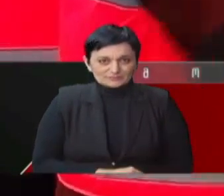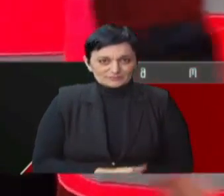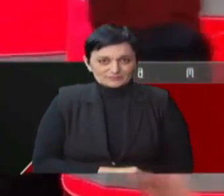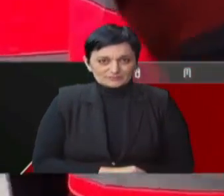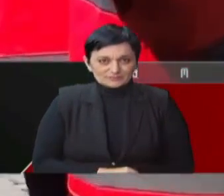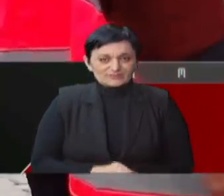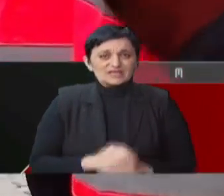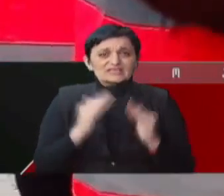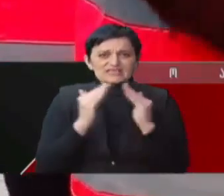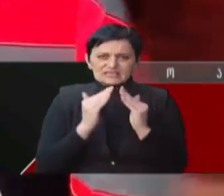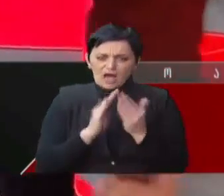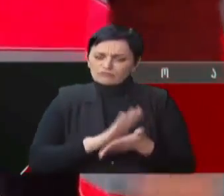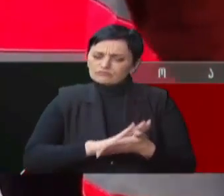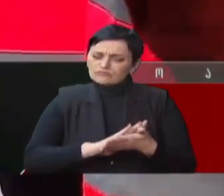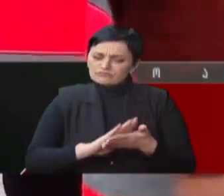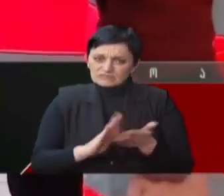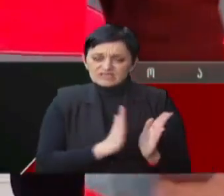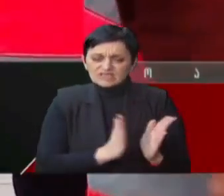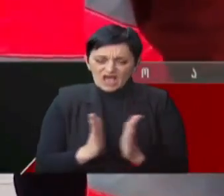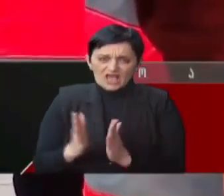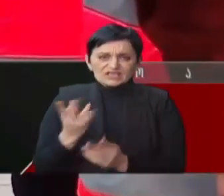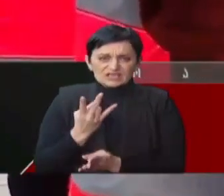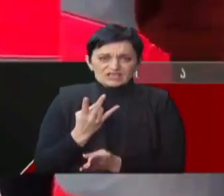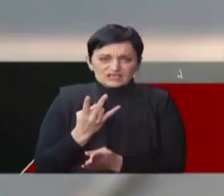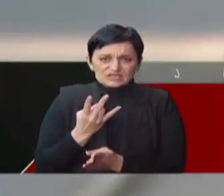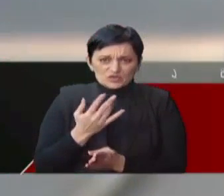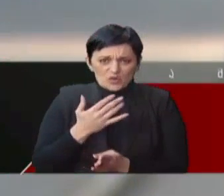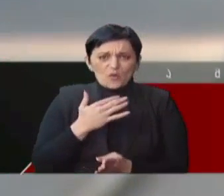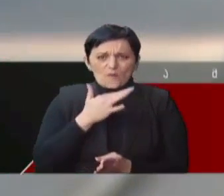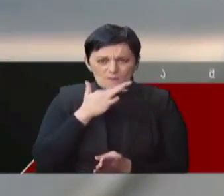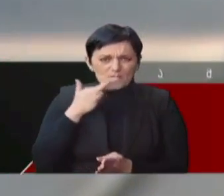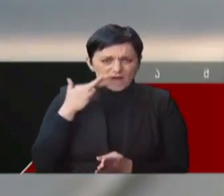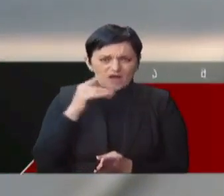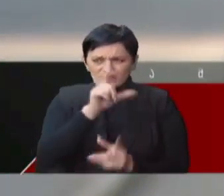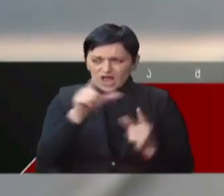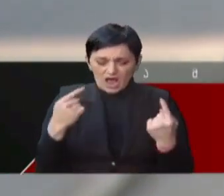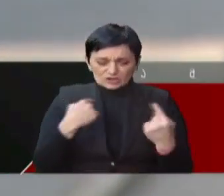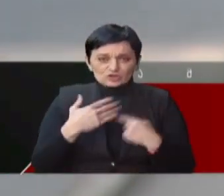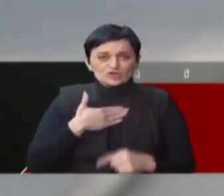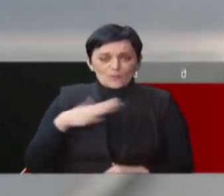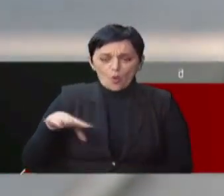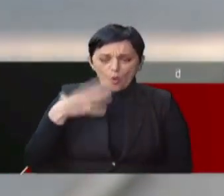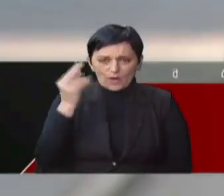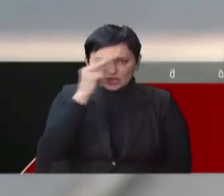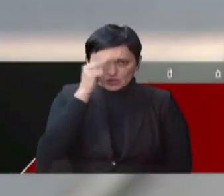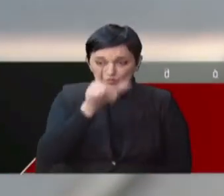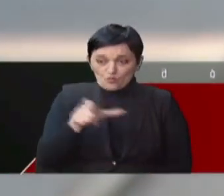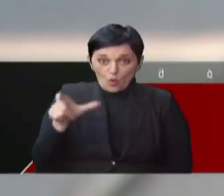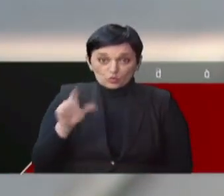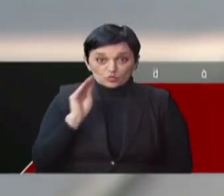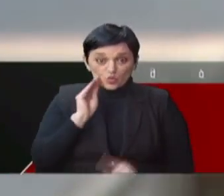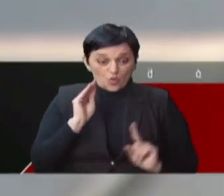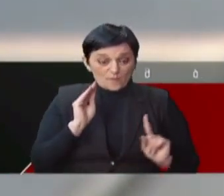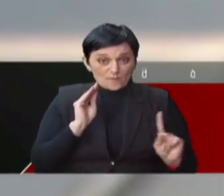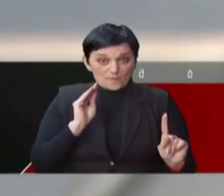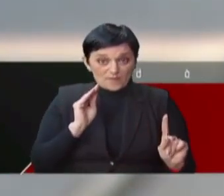სახლით წესრიგში მაქვს მოსაყვანი შვილო. ახლა მართლა ბევრი გიცნობს ადამიანს, ჩემი ყოფილი მოსწავლეები, ასე რომ მიდიან, იქით